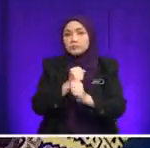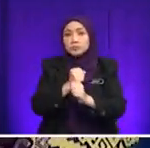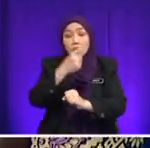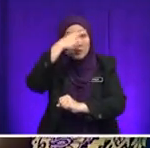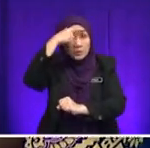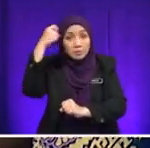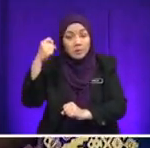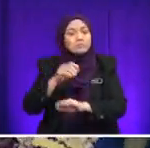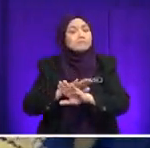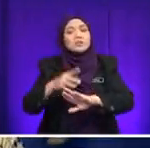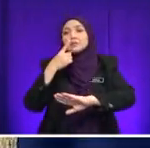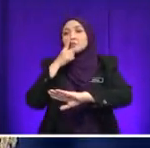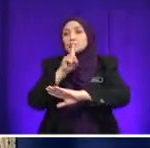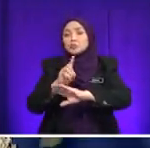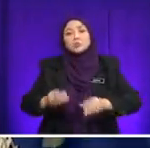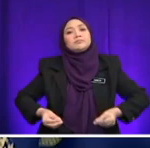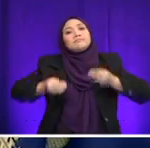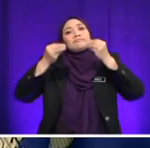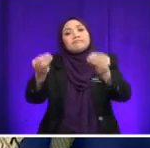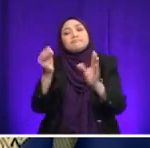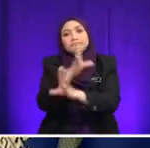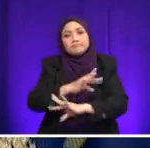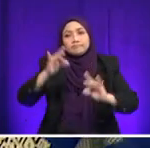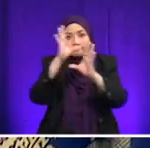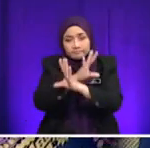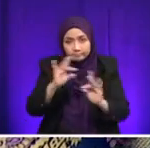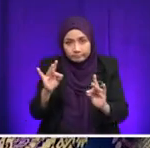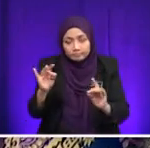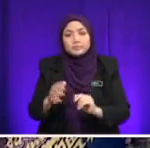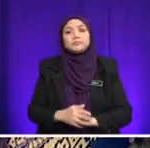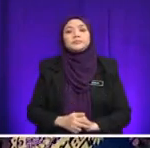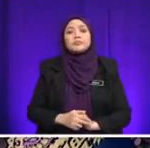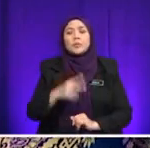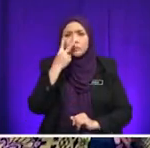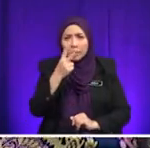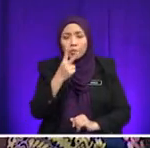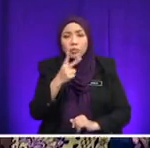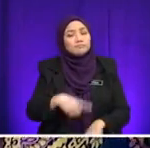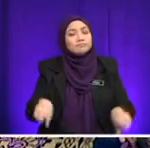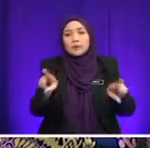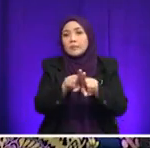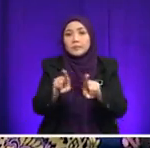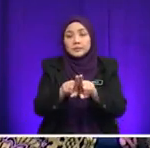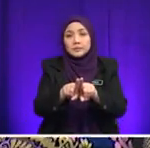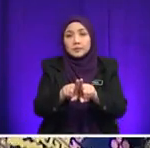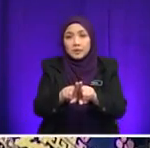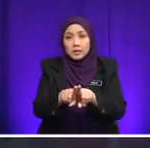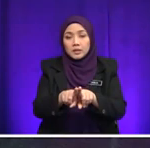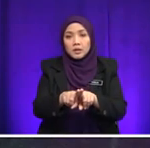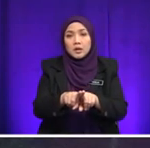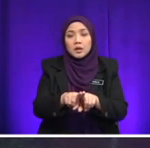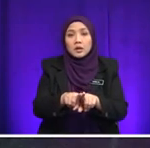selain daripada golongan pekerja ataupun kaki tangan awan ini kita lihat juga tindakan yang dilakukan oleh